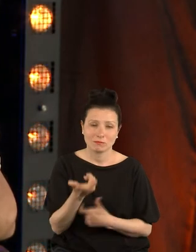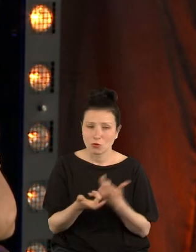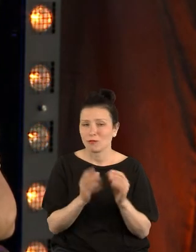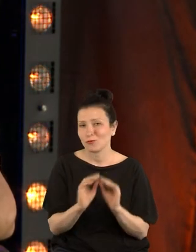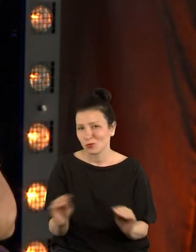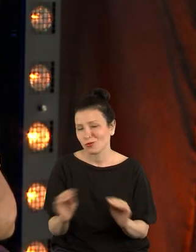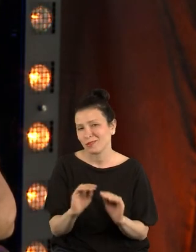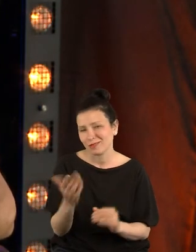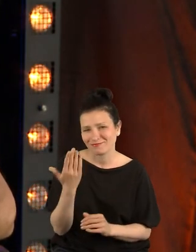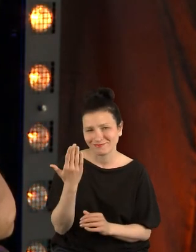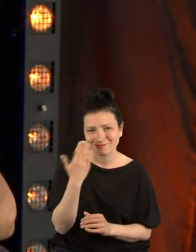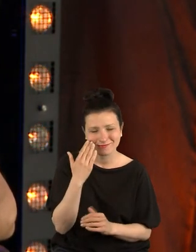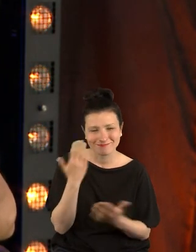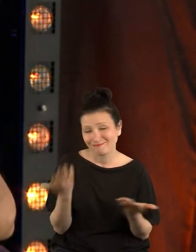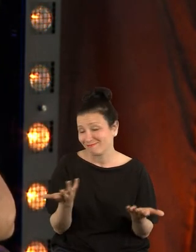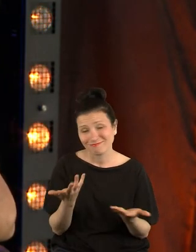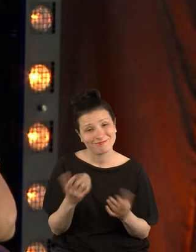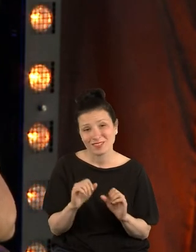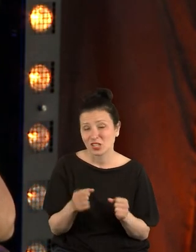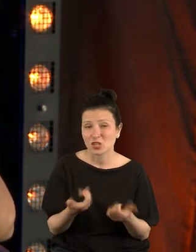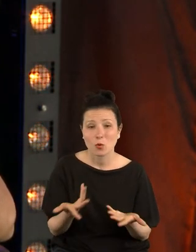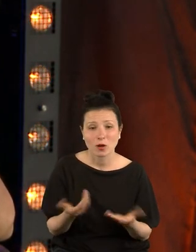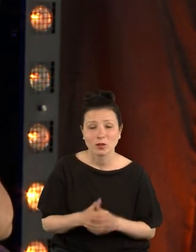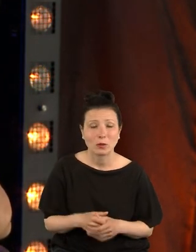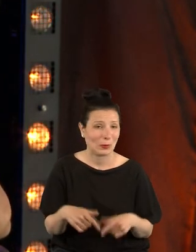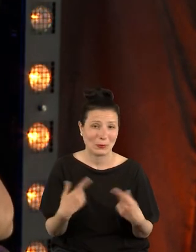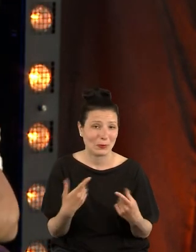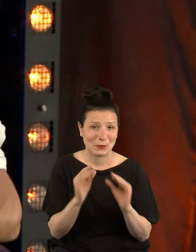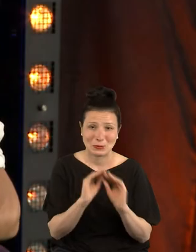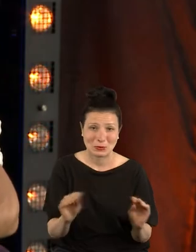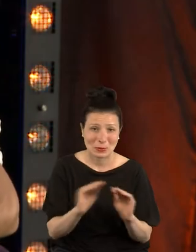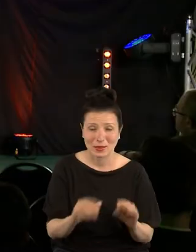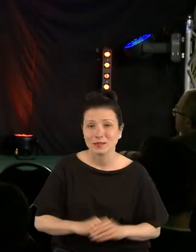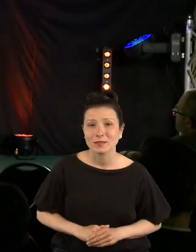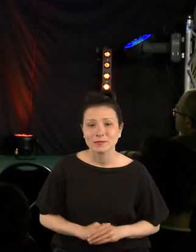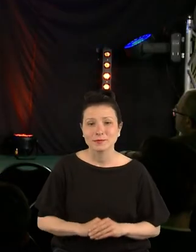ale to niestety nie działało i nie było czegoś takiego.